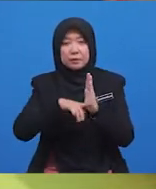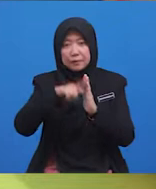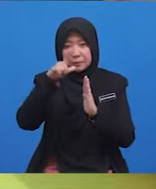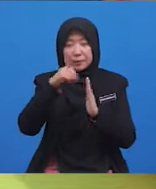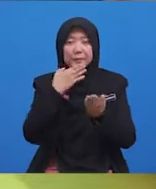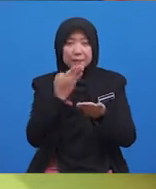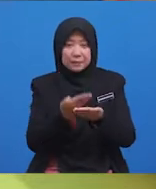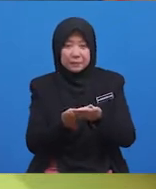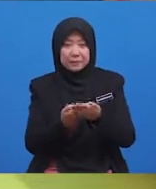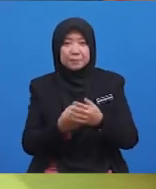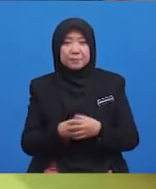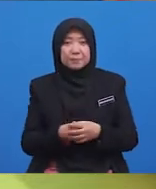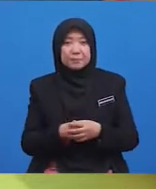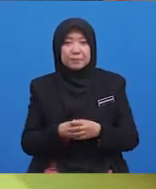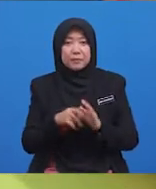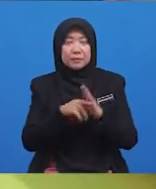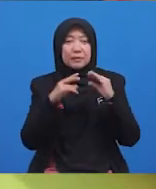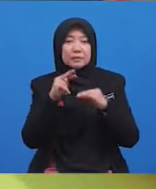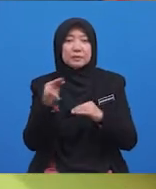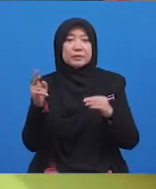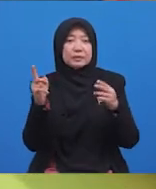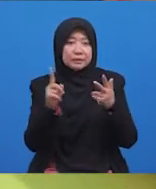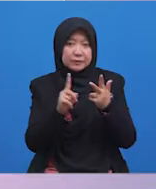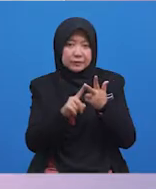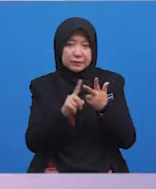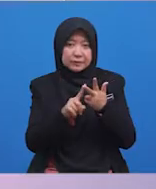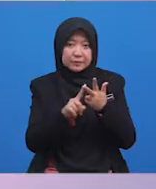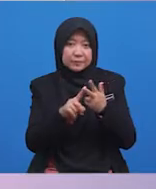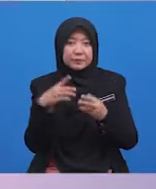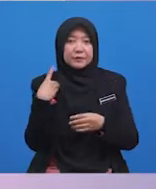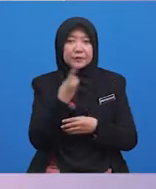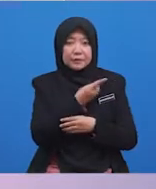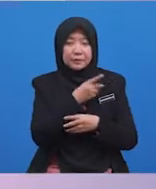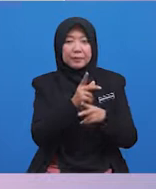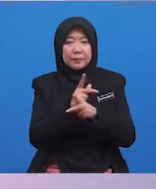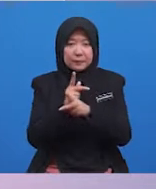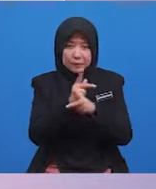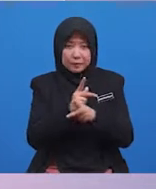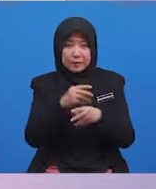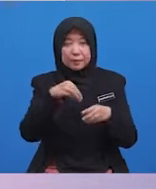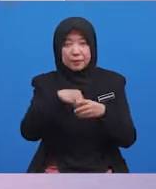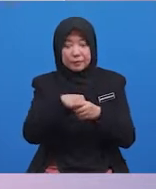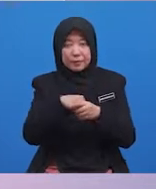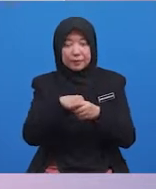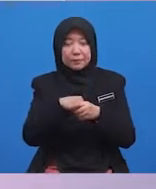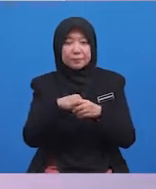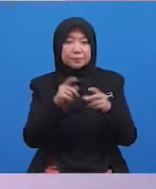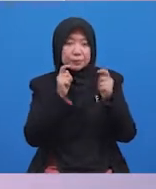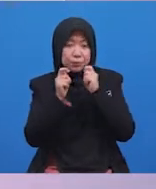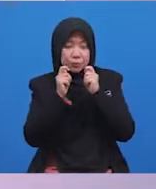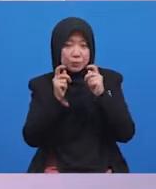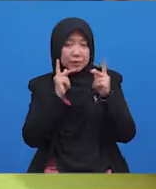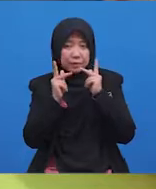lebih baik. Pengajaran ketiga. Kita hendaklah berhati-hati dalam menuturkan